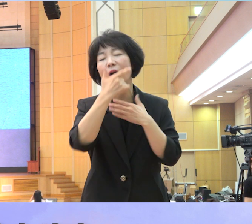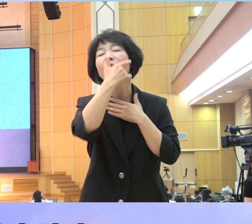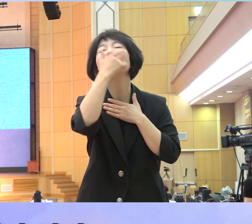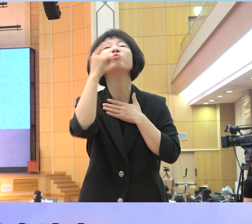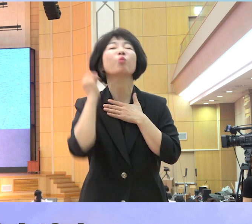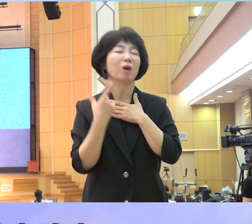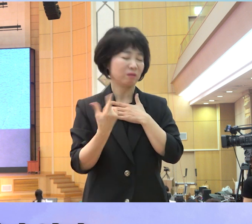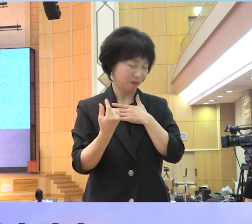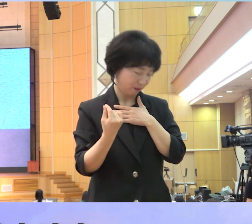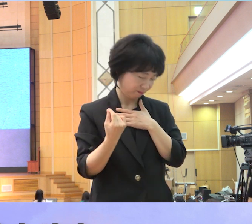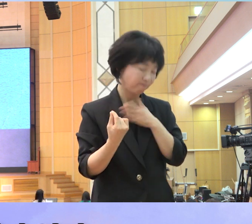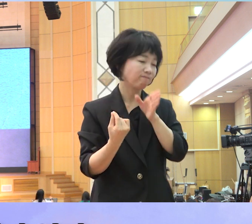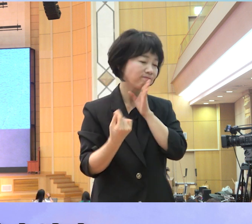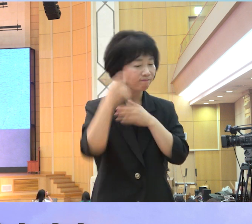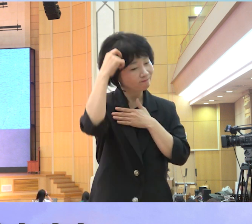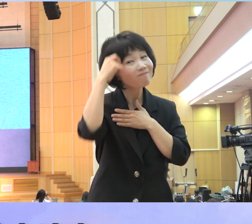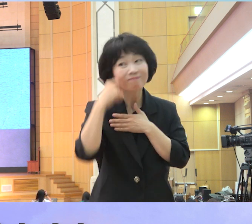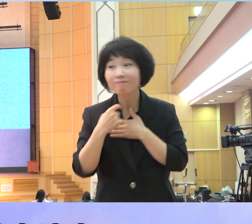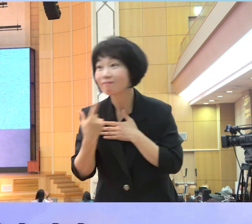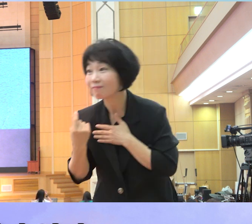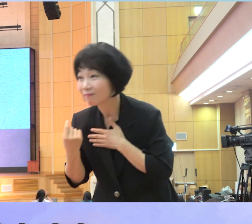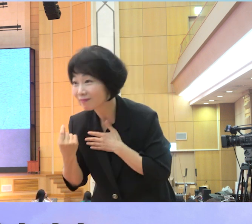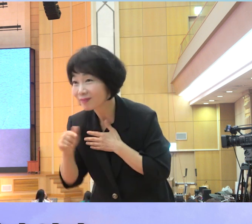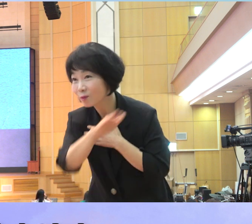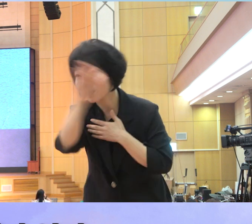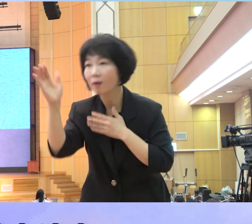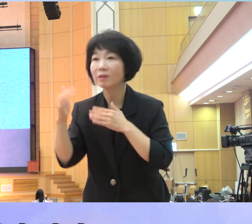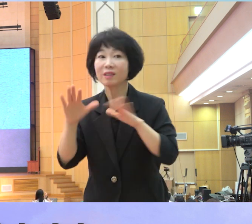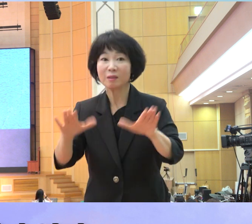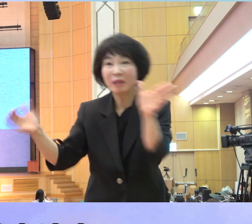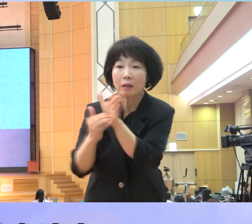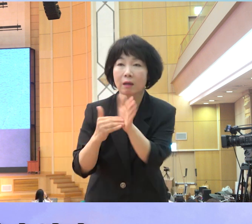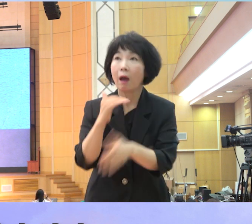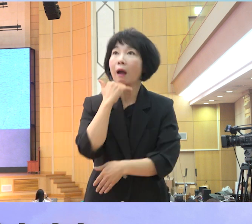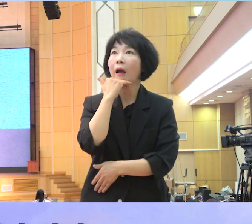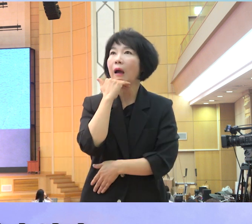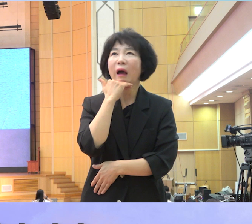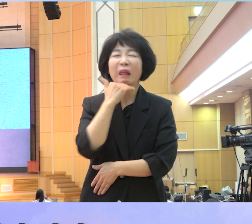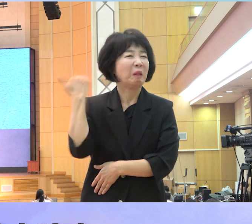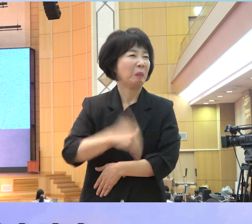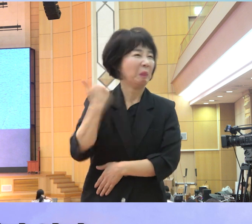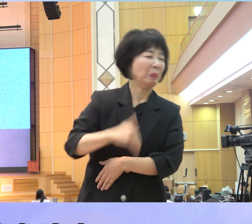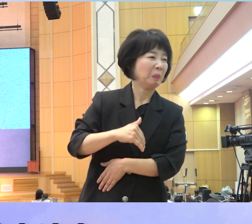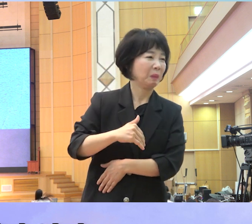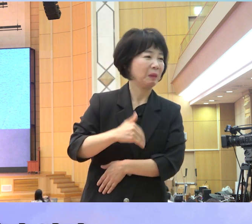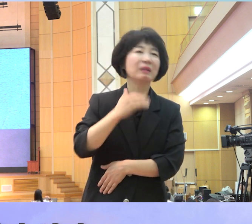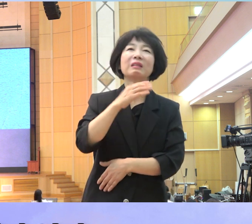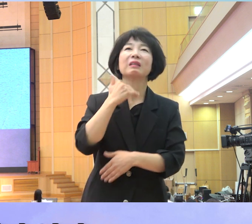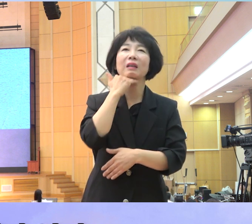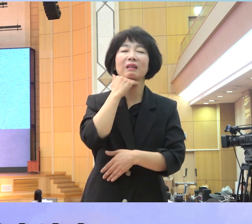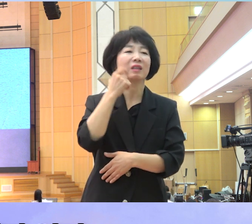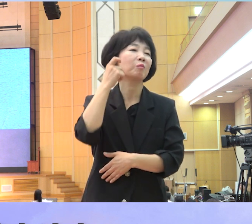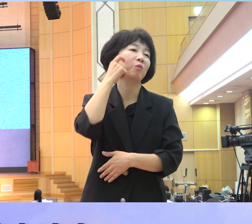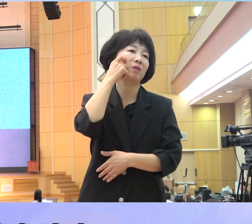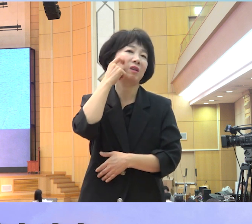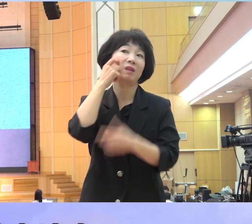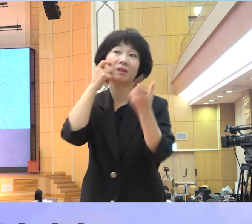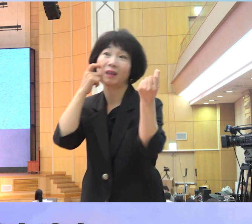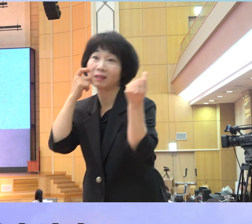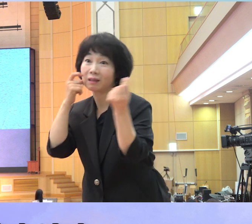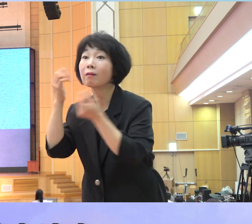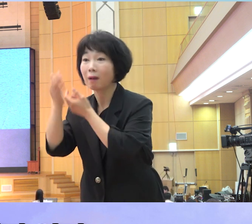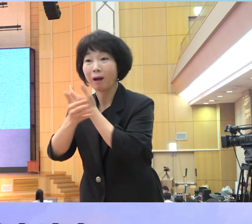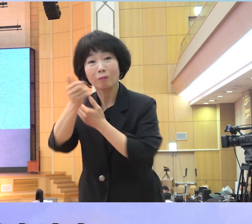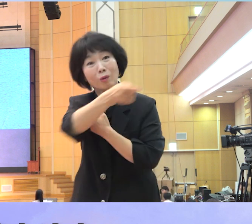넘치도록 주신다고 했는데 우리는 기다리지 못합니다. 하지만 기다리면 우리